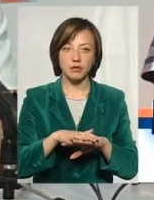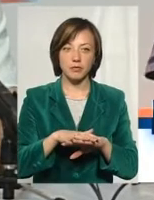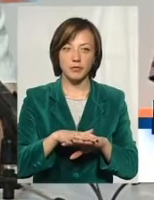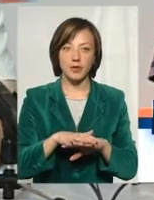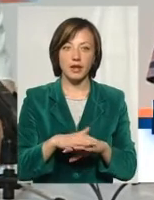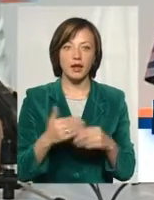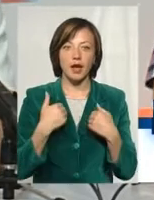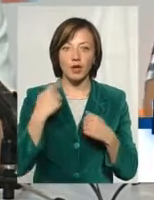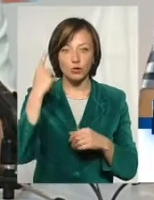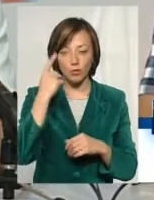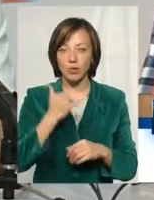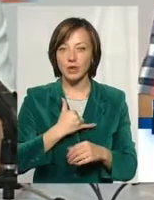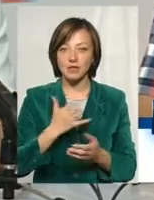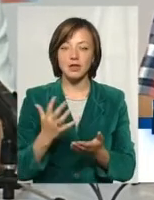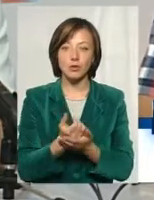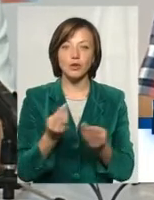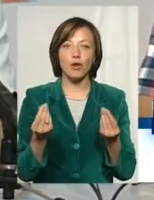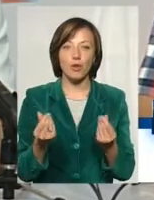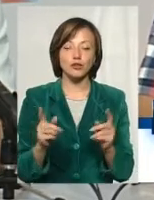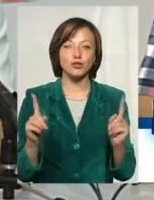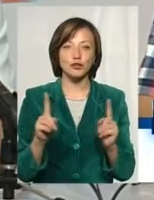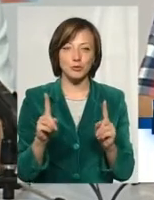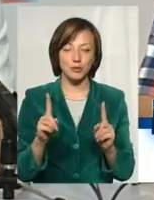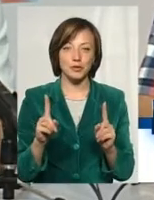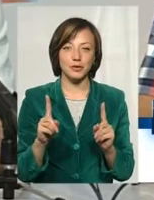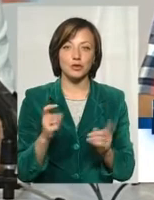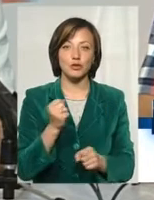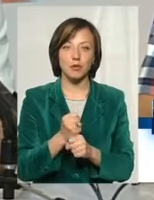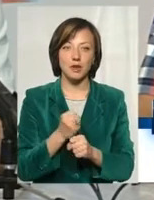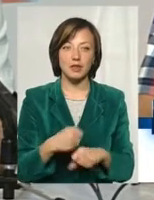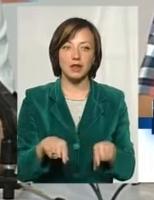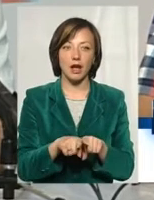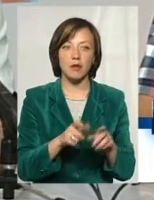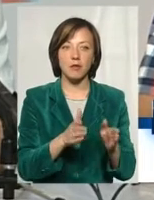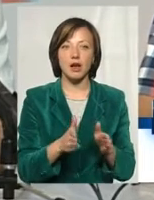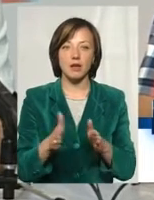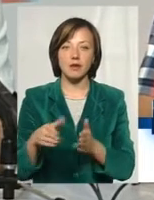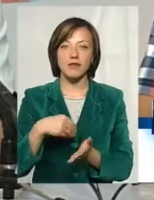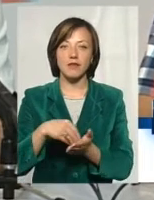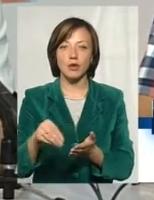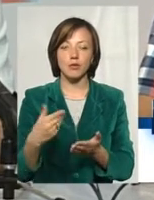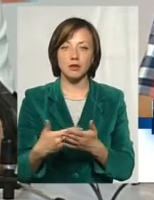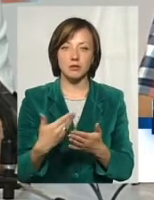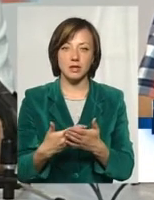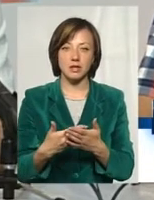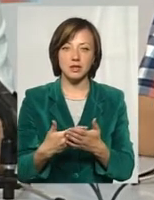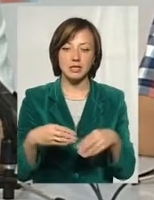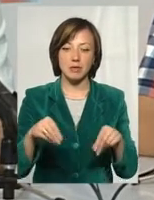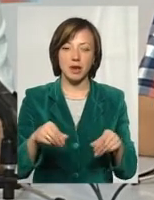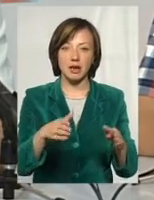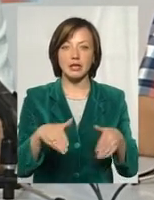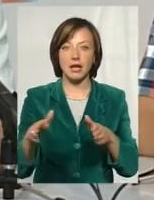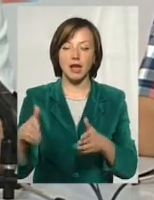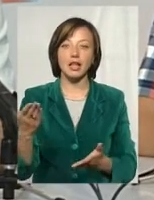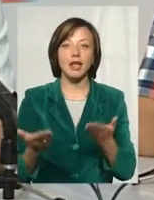то я думаю, в нас знайдуться кошти, щоб зробити такий механізм і викупити ці земельні ділянки.